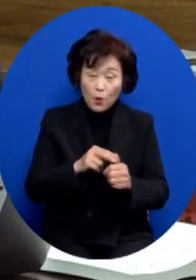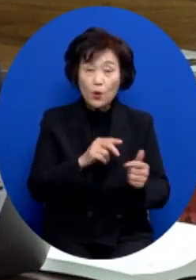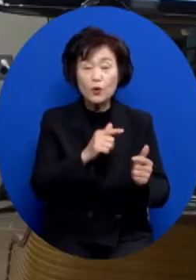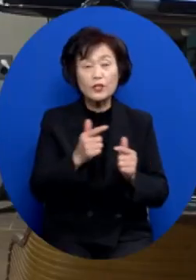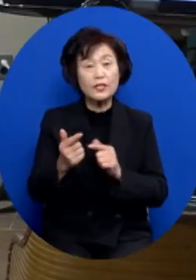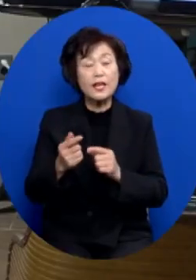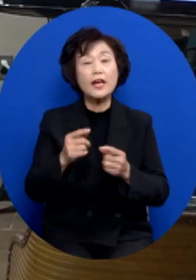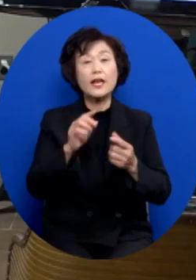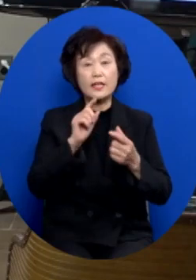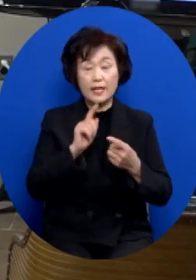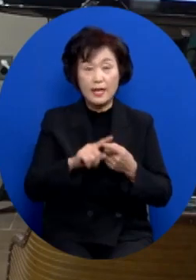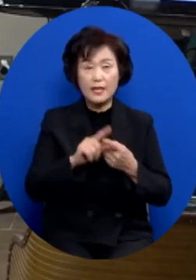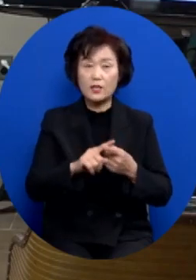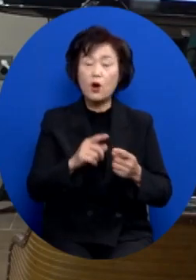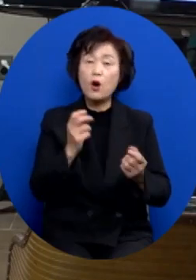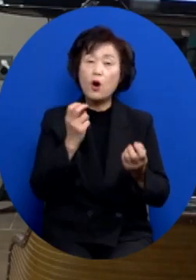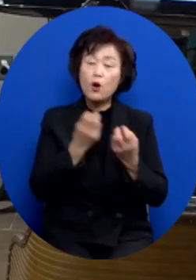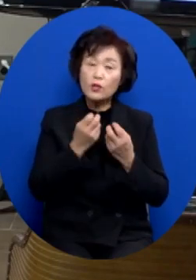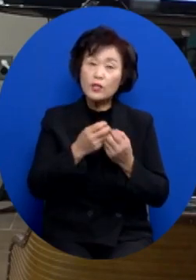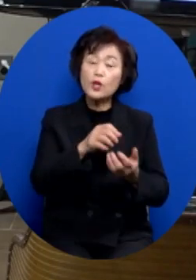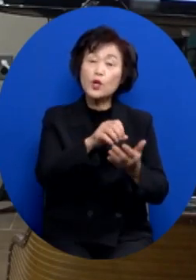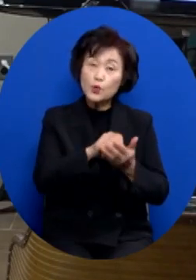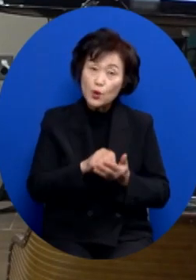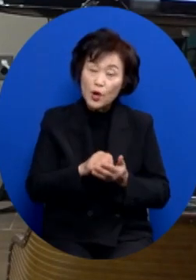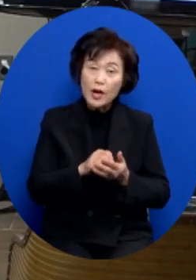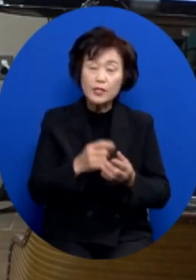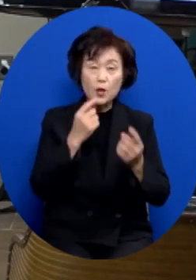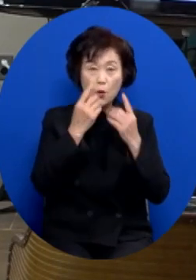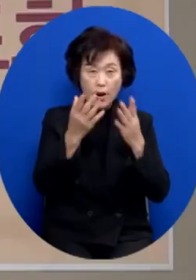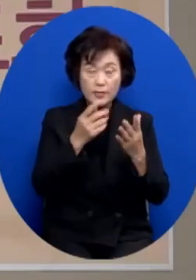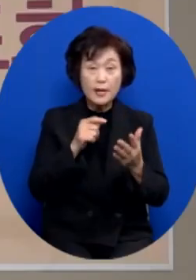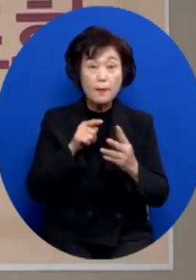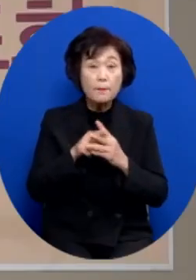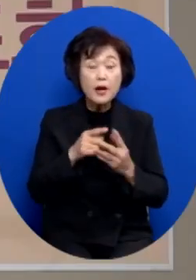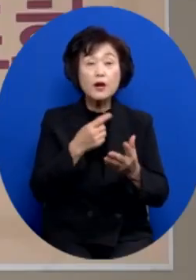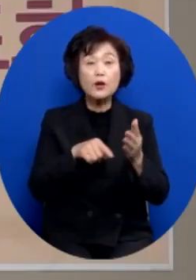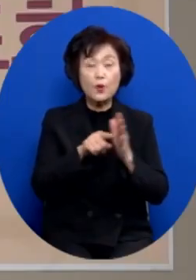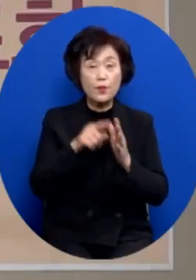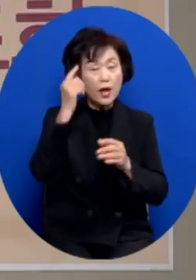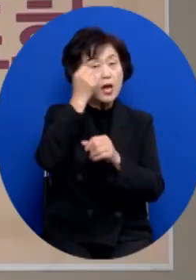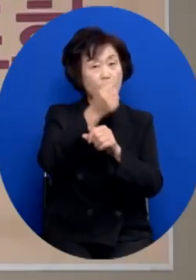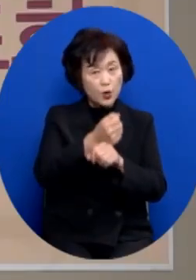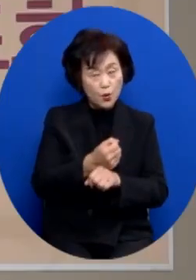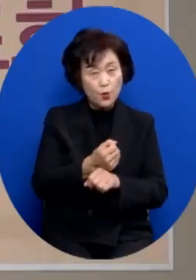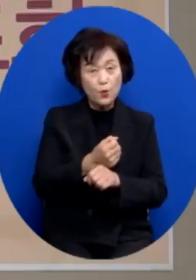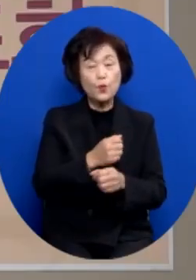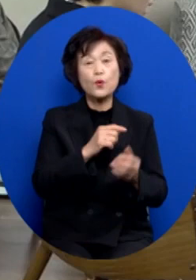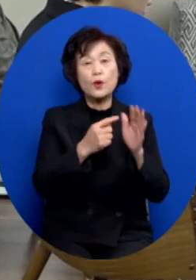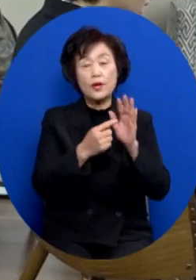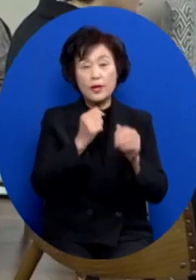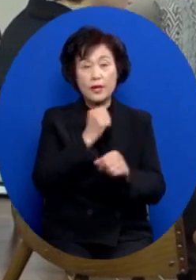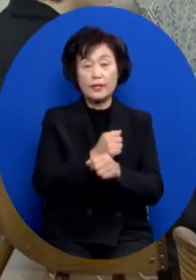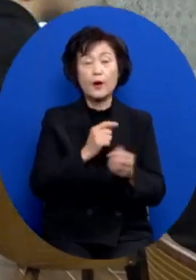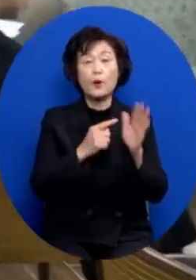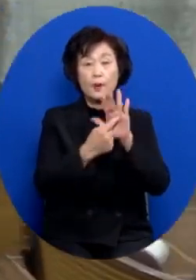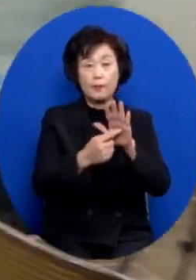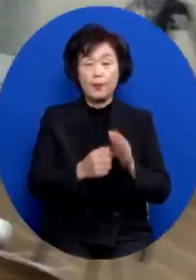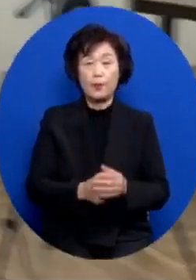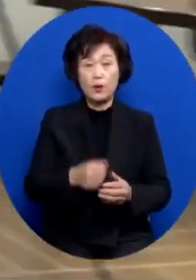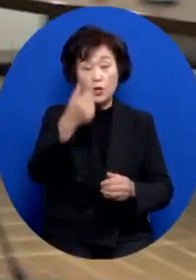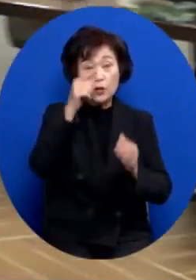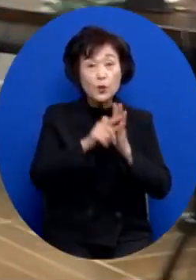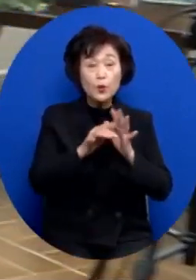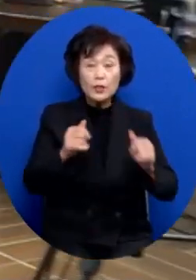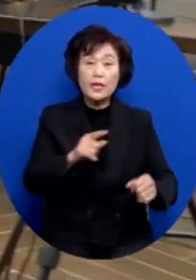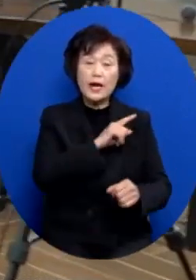되며 어떻게 수용하는지 정확히 파악하기 위해 이번 연구를 진행했다고 밝혔습니다 기독교인이